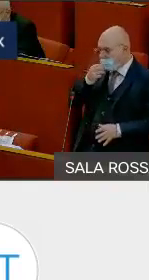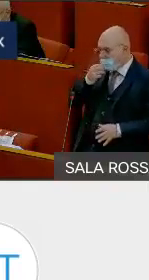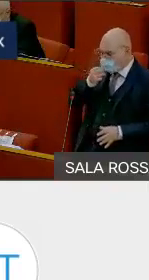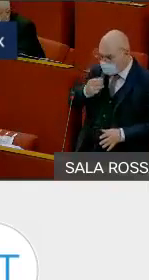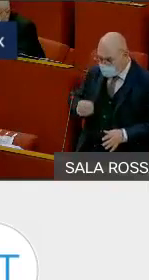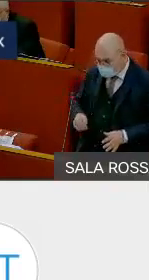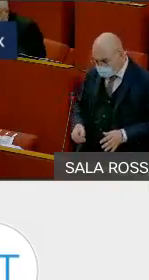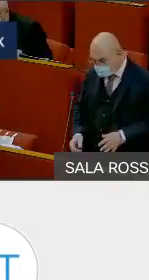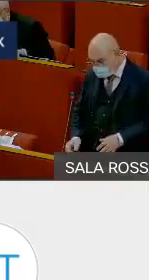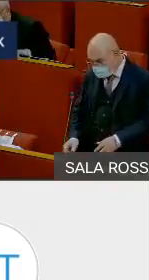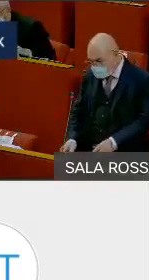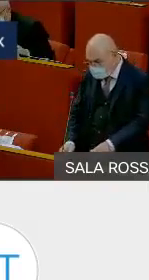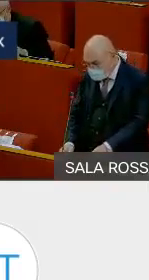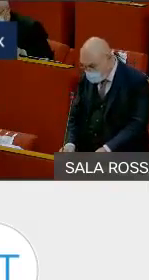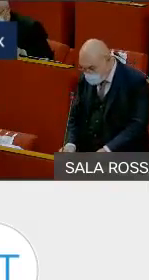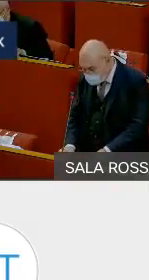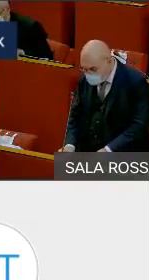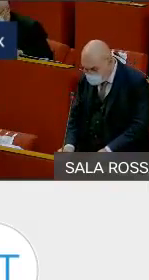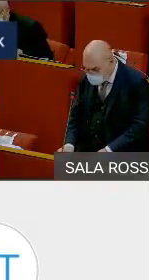biodiversità